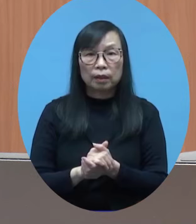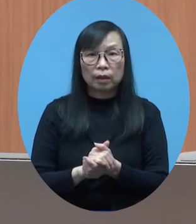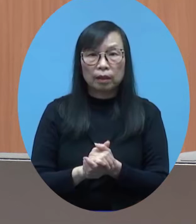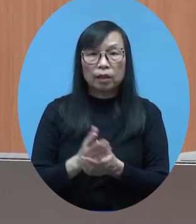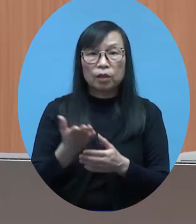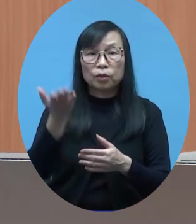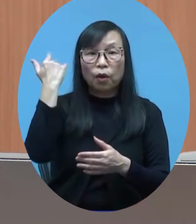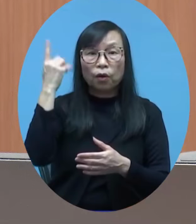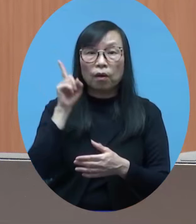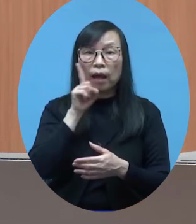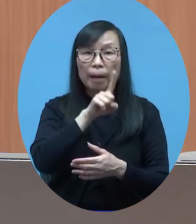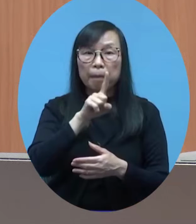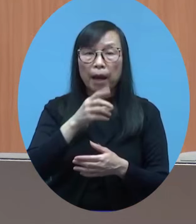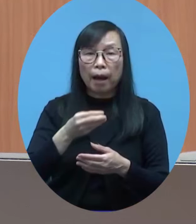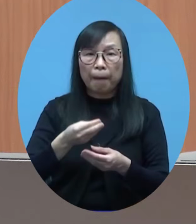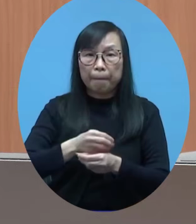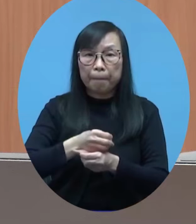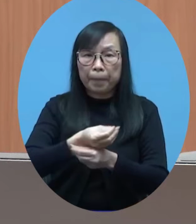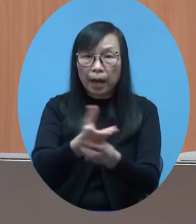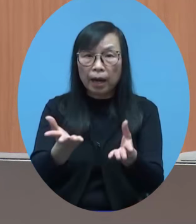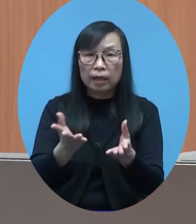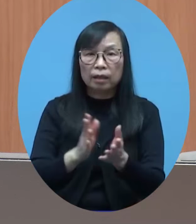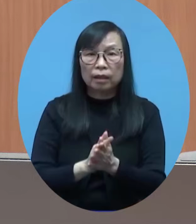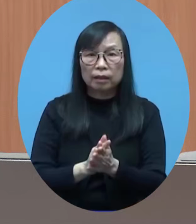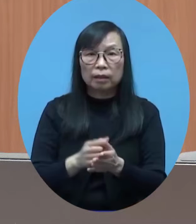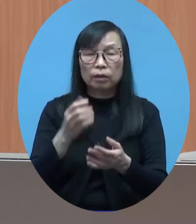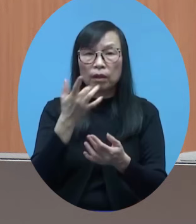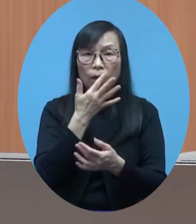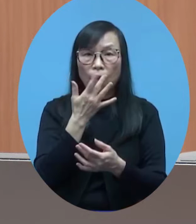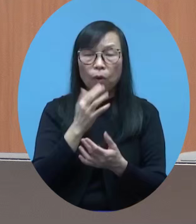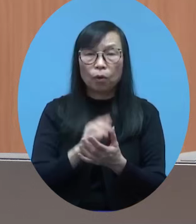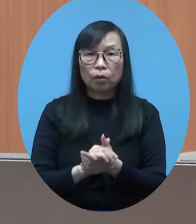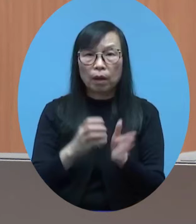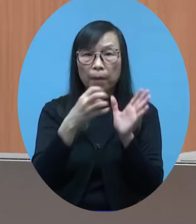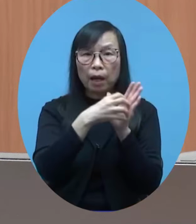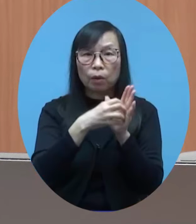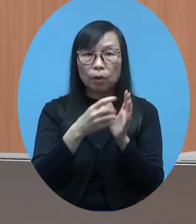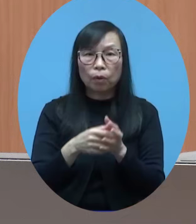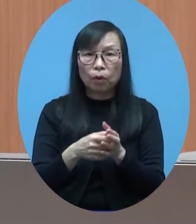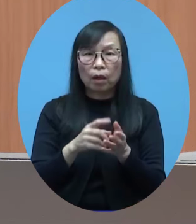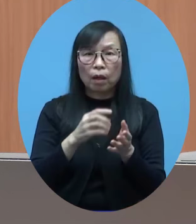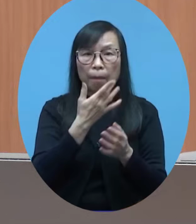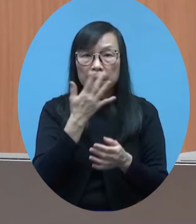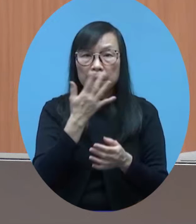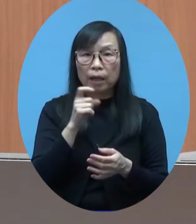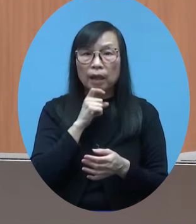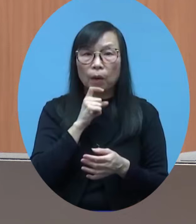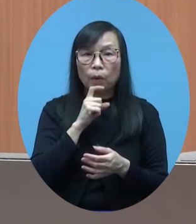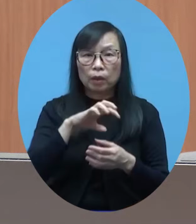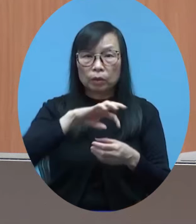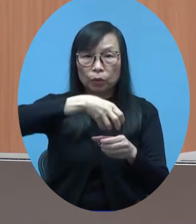上個禮拜開始派的那些呢就應該是有個巴曲的了，那有巴曲即是有個編碼那些